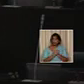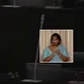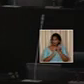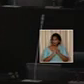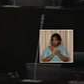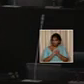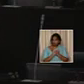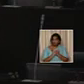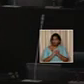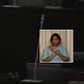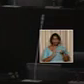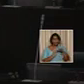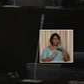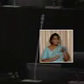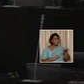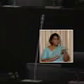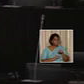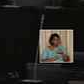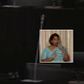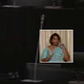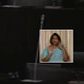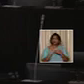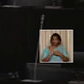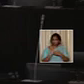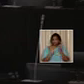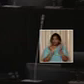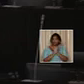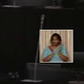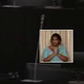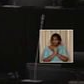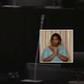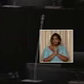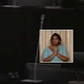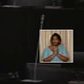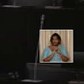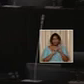मे प्रदेश भाविता क्रीम पिलीबंधवत् वनजीवी